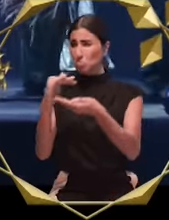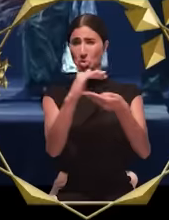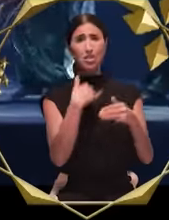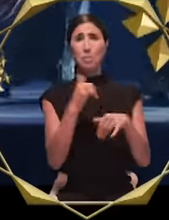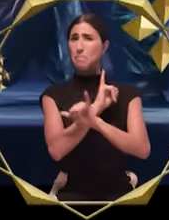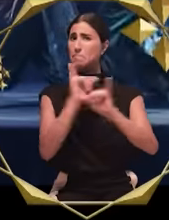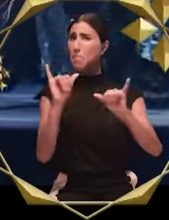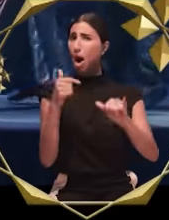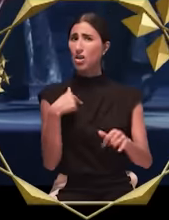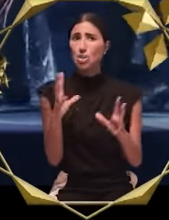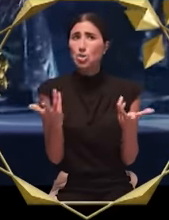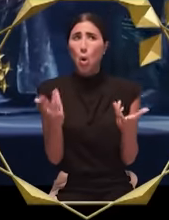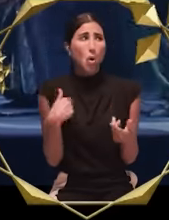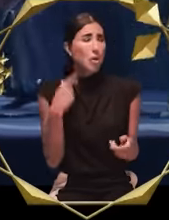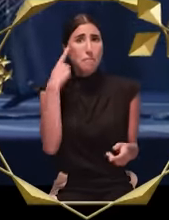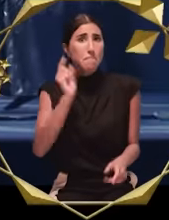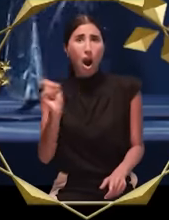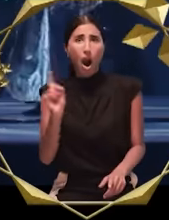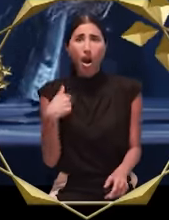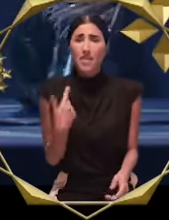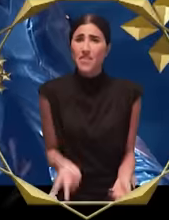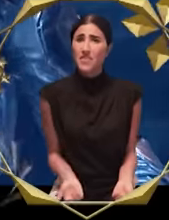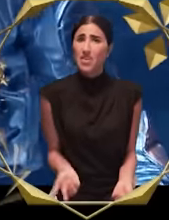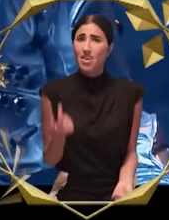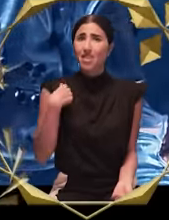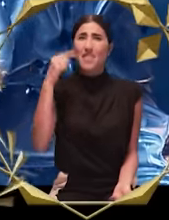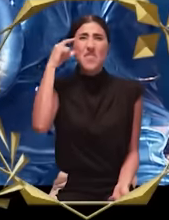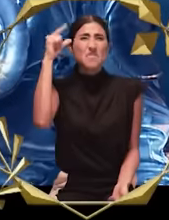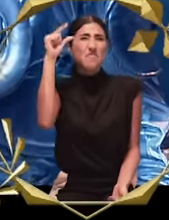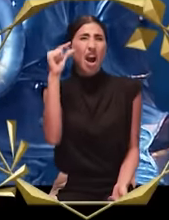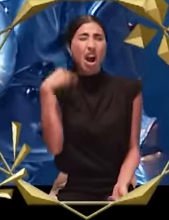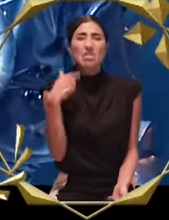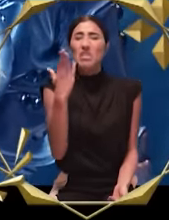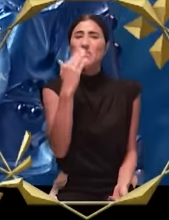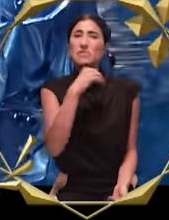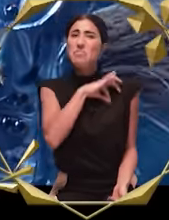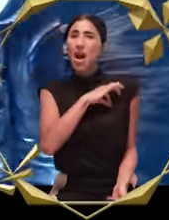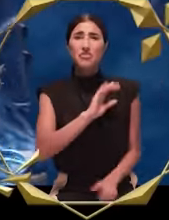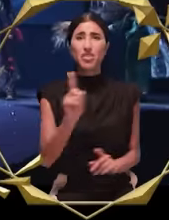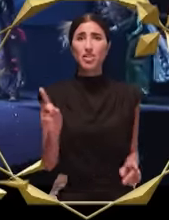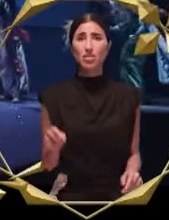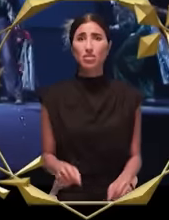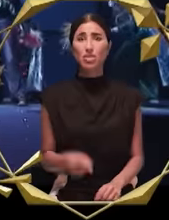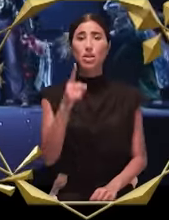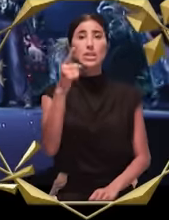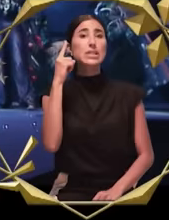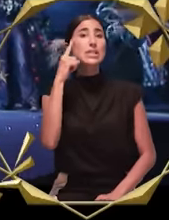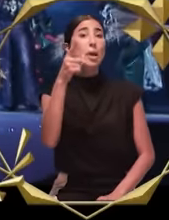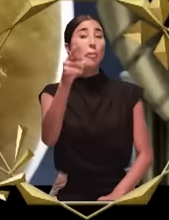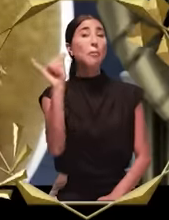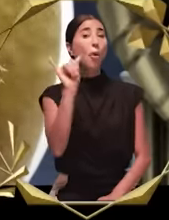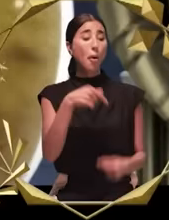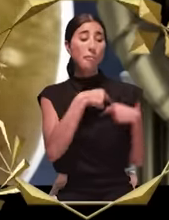أنا آخر مخلوق يسأل كيف أجبك أنا لا أعقل الفطرة